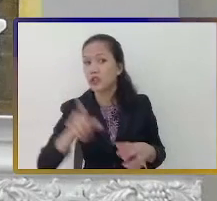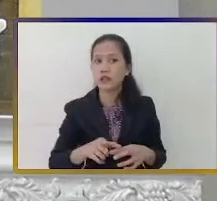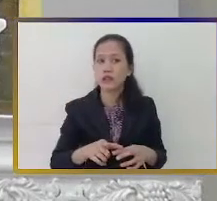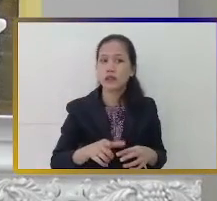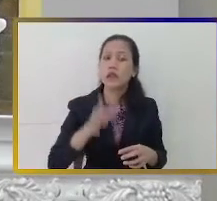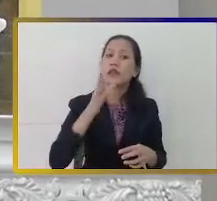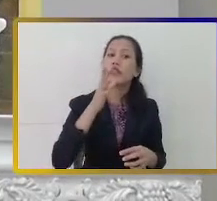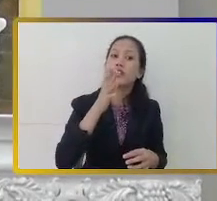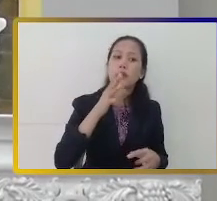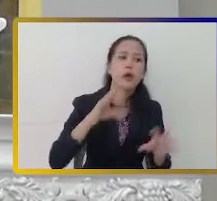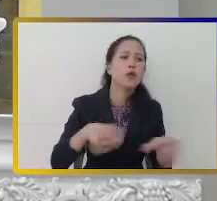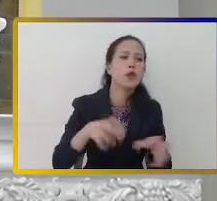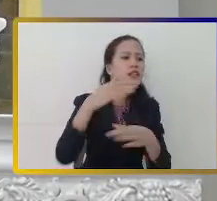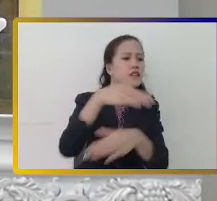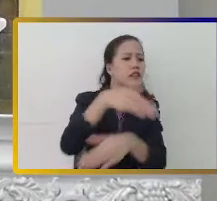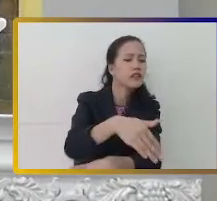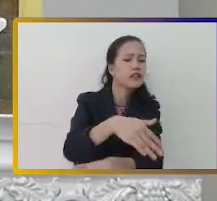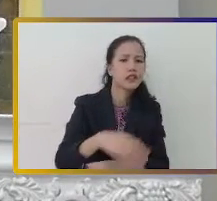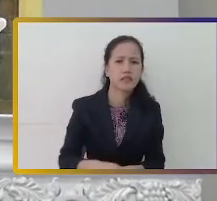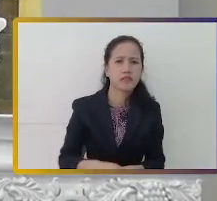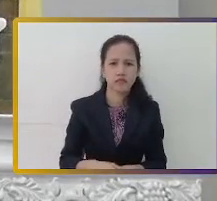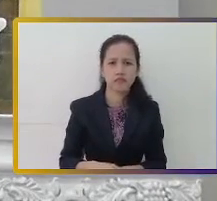gabi.